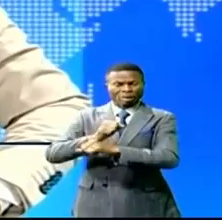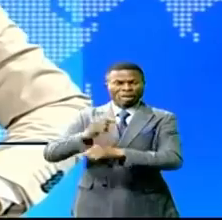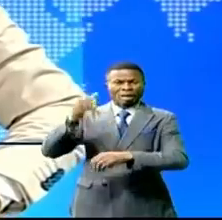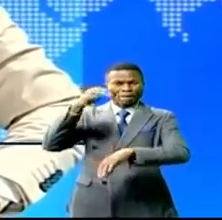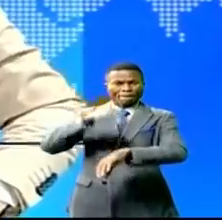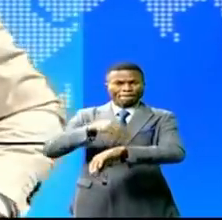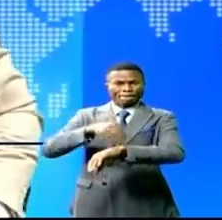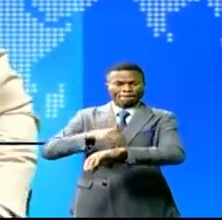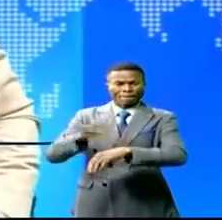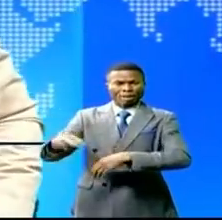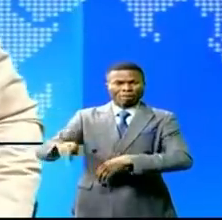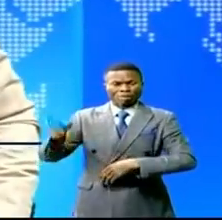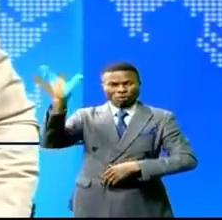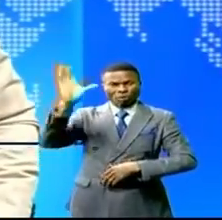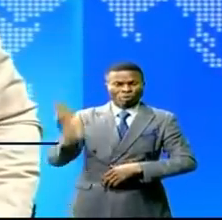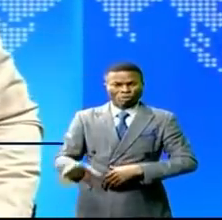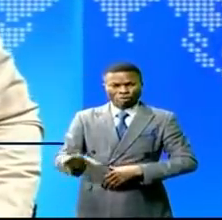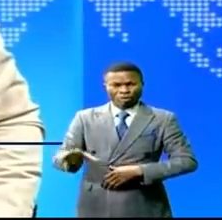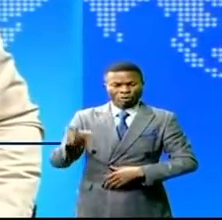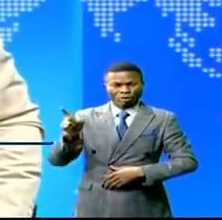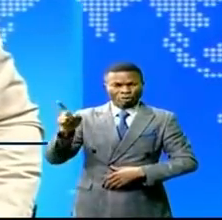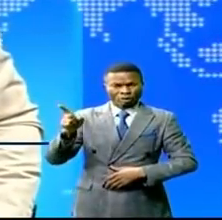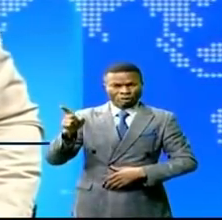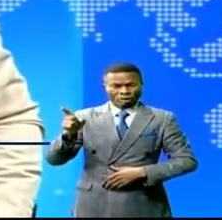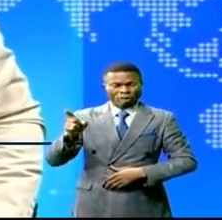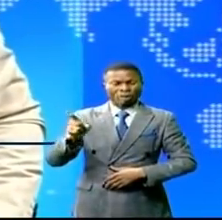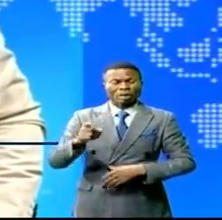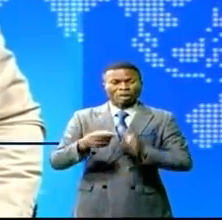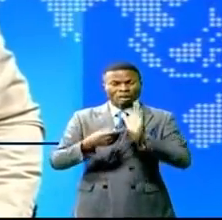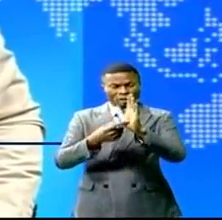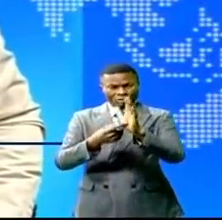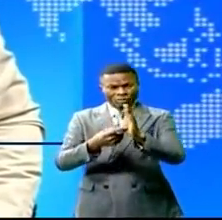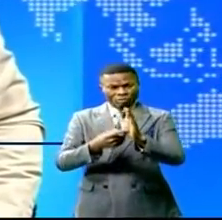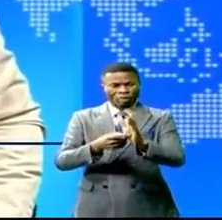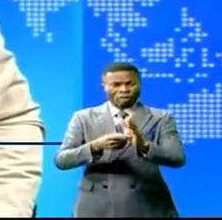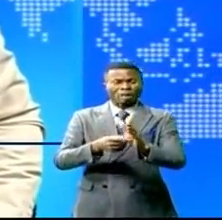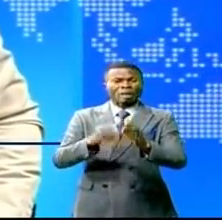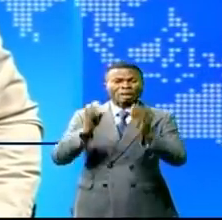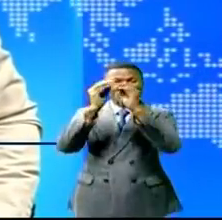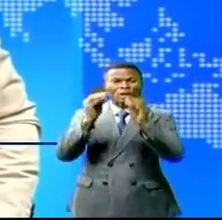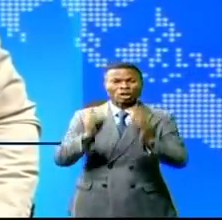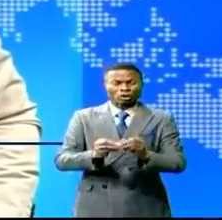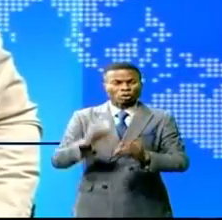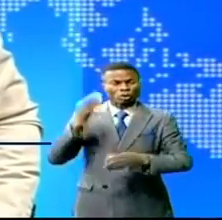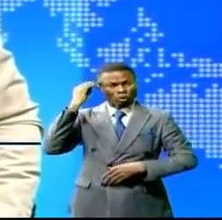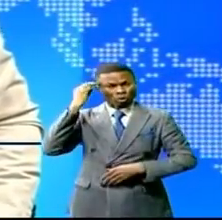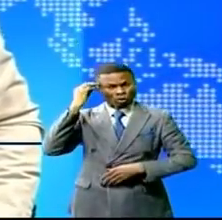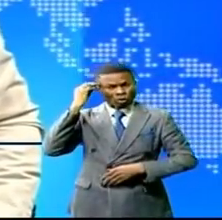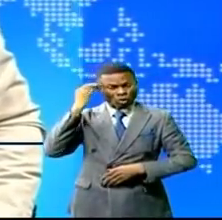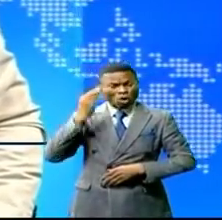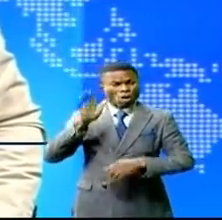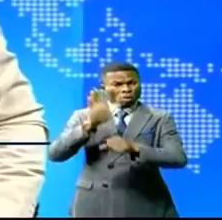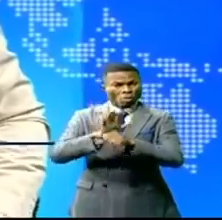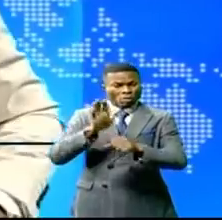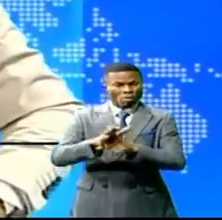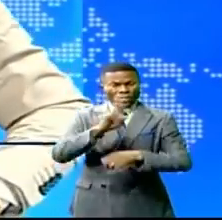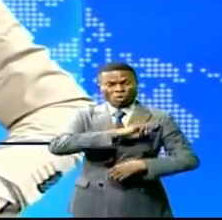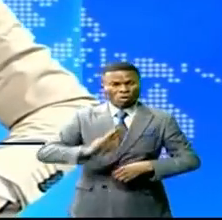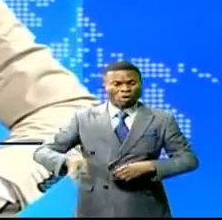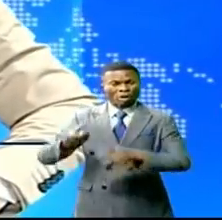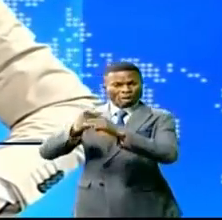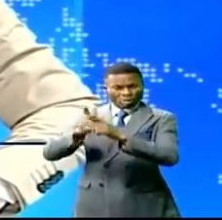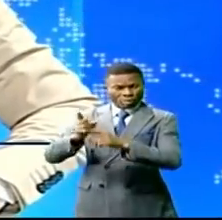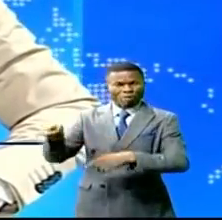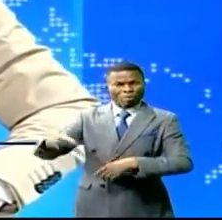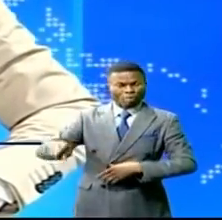dont la province du congo centrale il en ressort que le taux de prévalence du vih sida le plus élevé en rdc se trouve